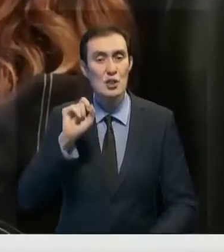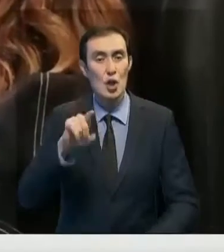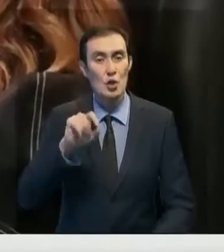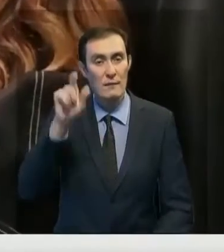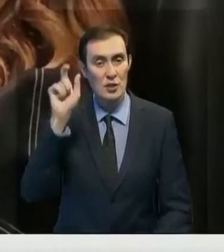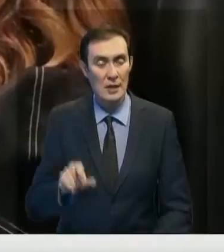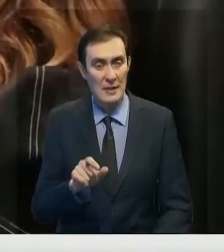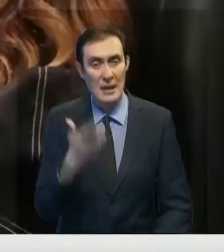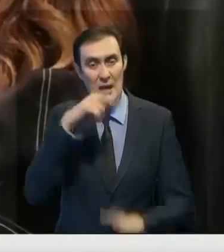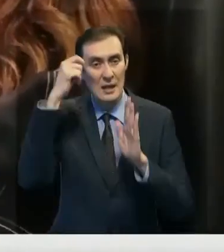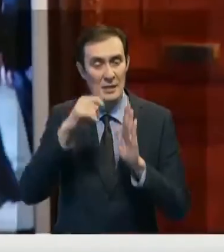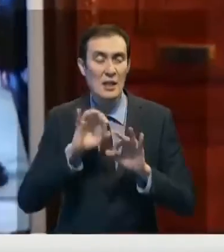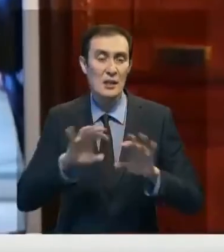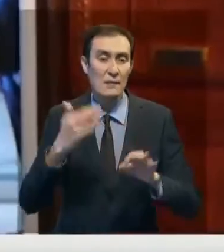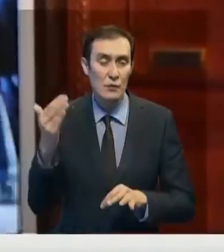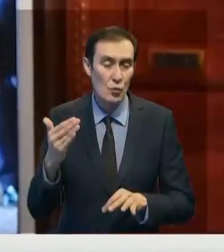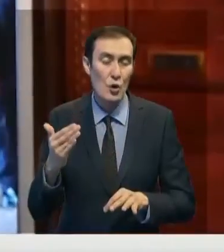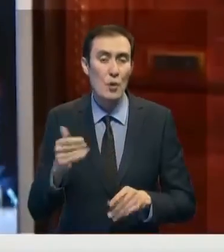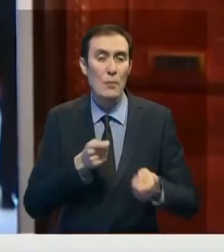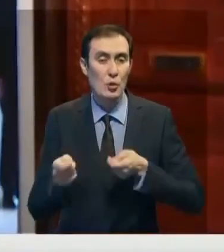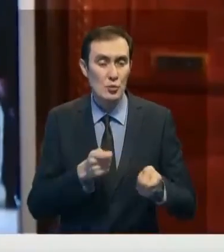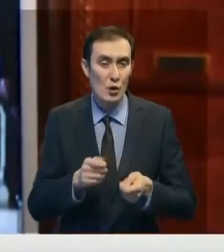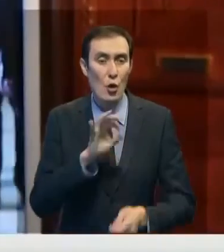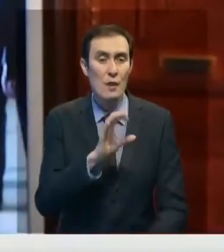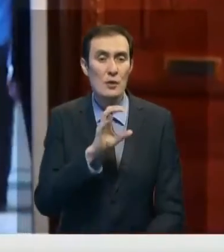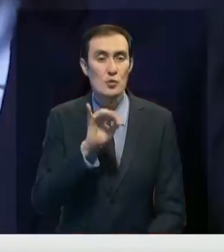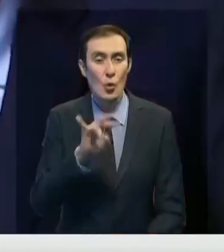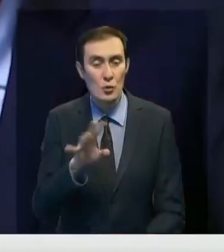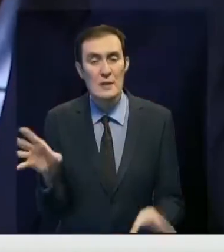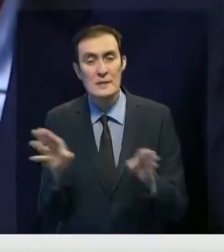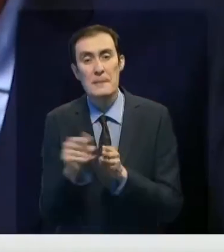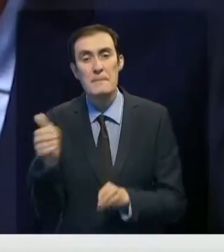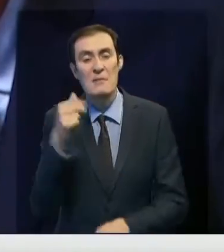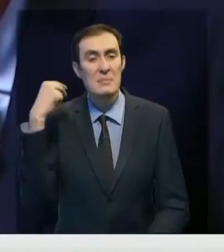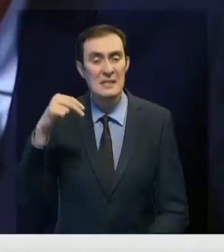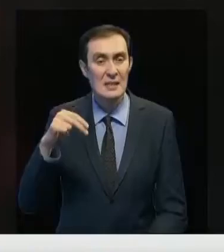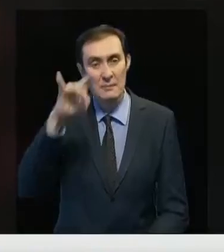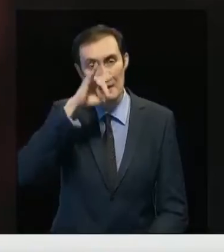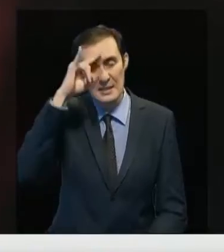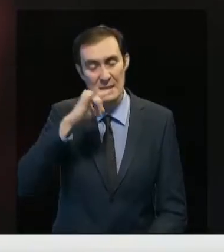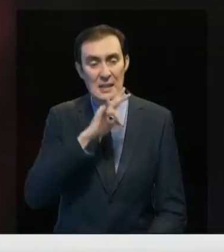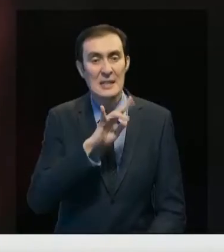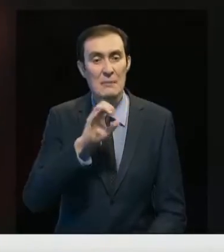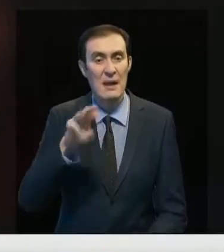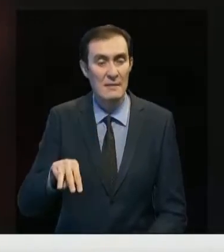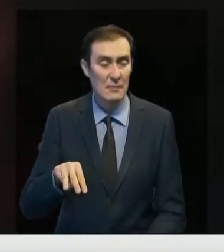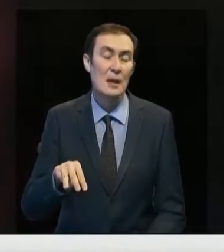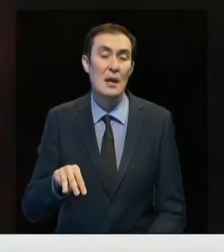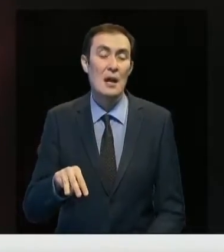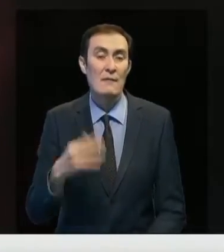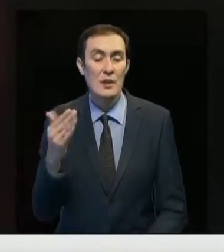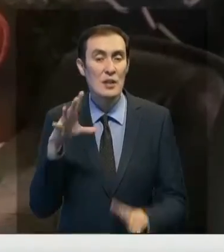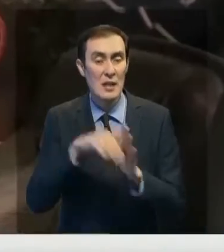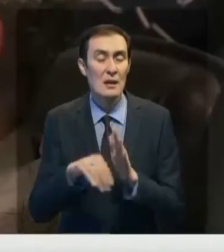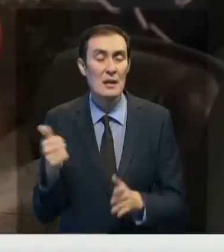человека». Картина основана на интервью голливудского продюсера Оливера Стоуна с первым президентом Казахстана Нурсултаном Назарбаевым. В